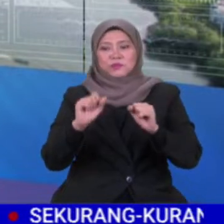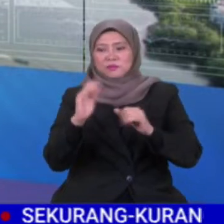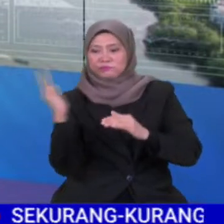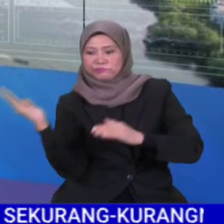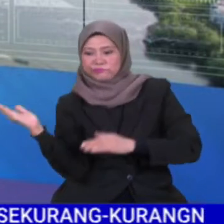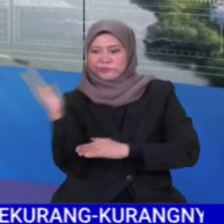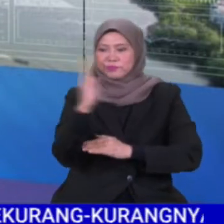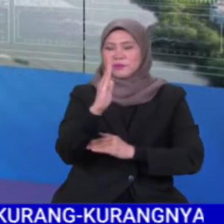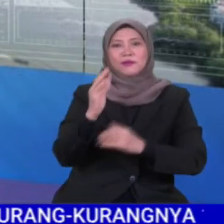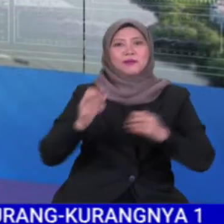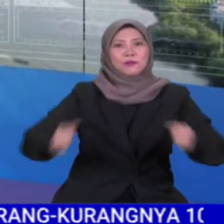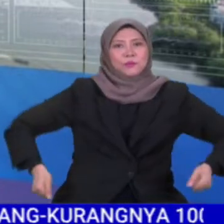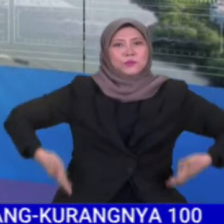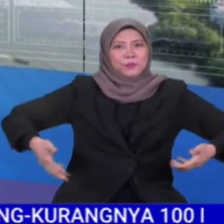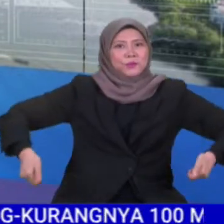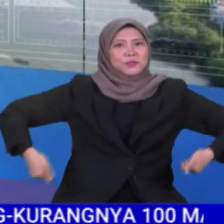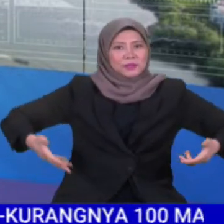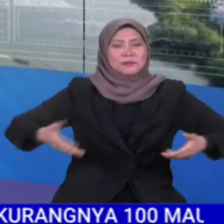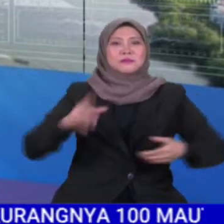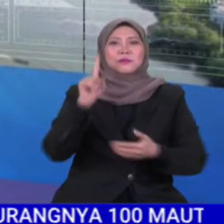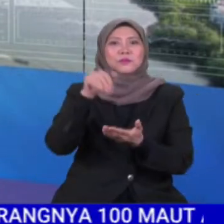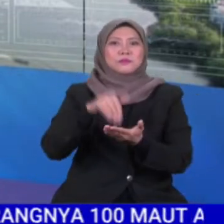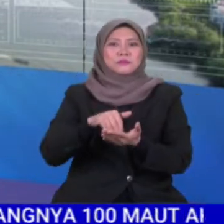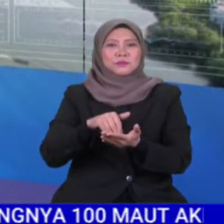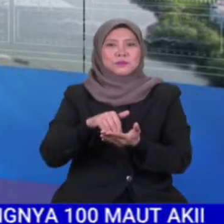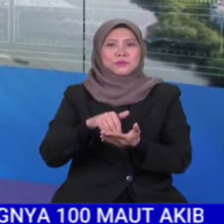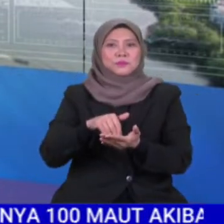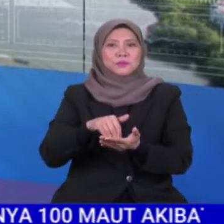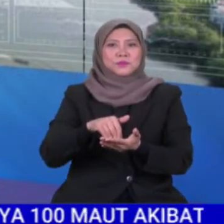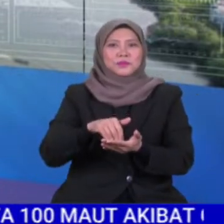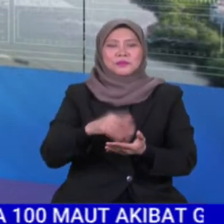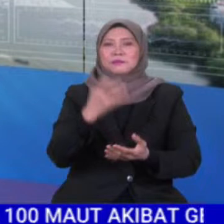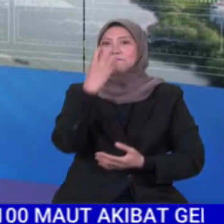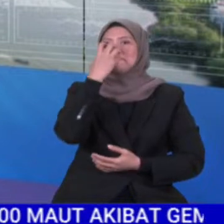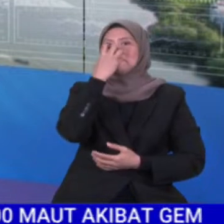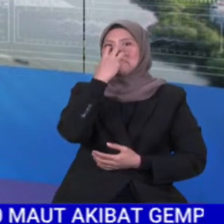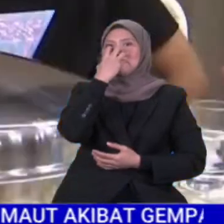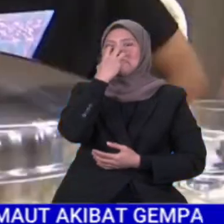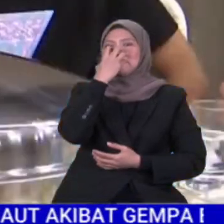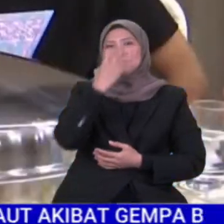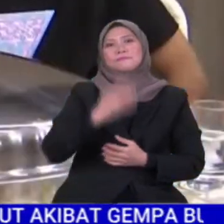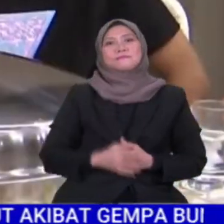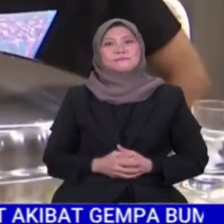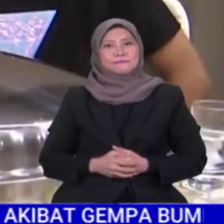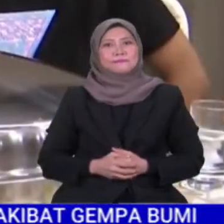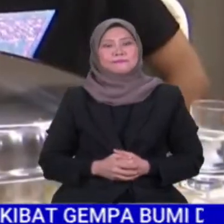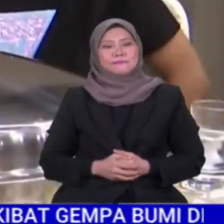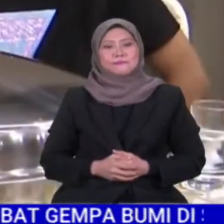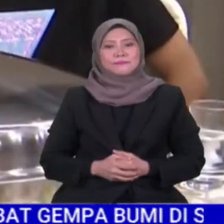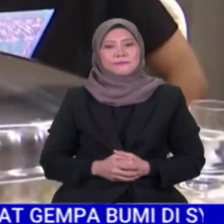3,800 kerusi roda dan 1,500 tong gas oksigen.